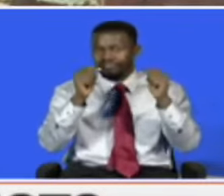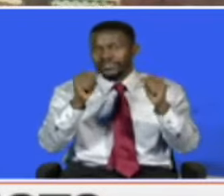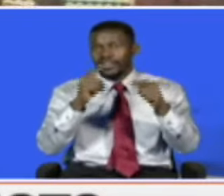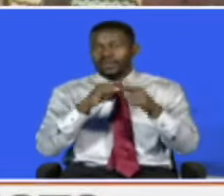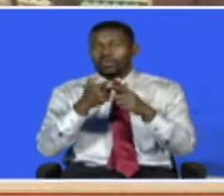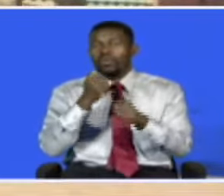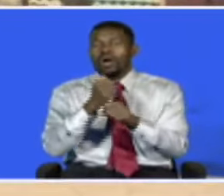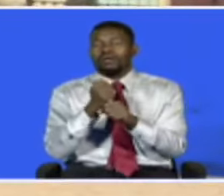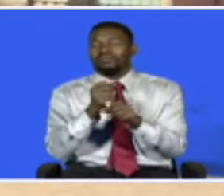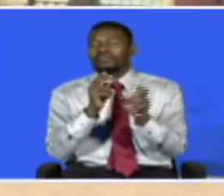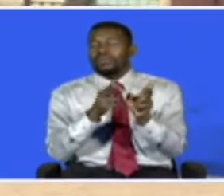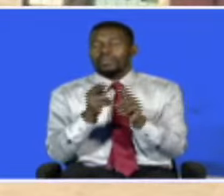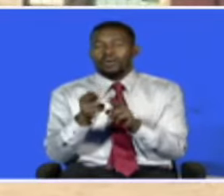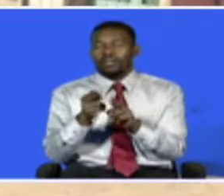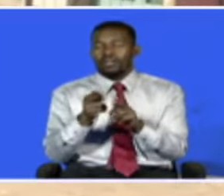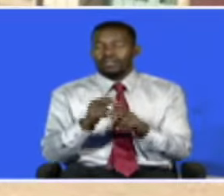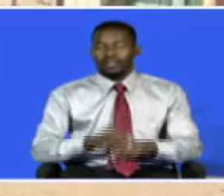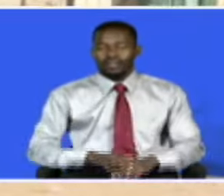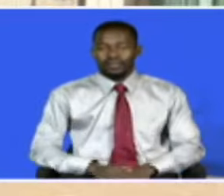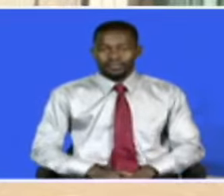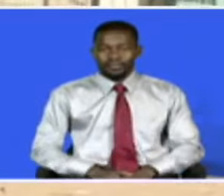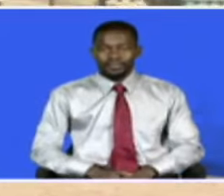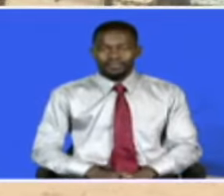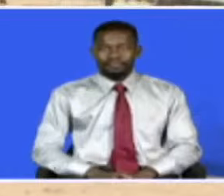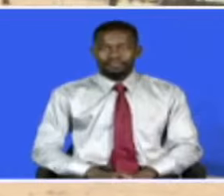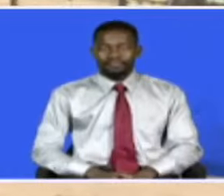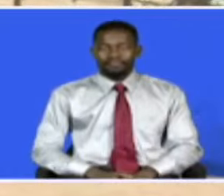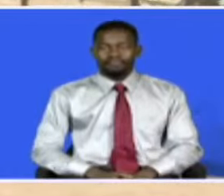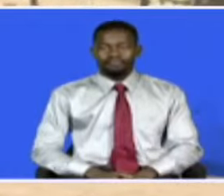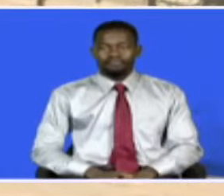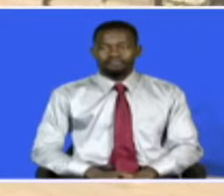irudi. Clement Masombo, KTN News,